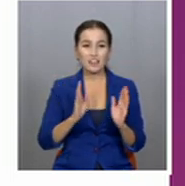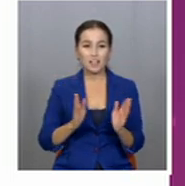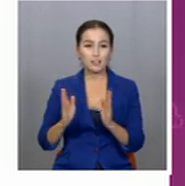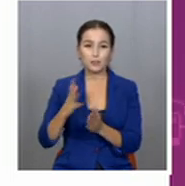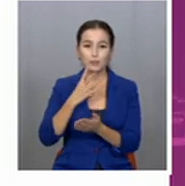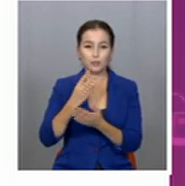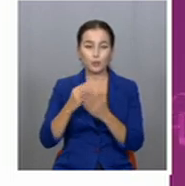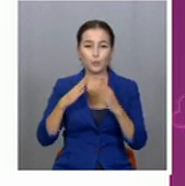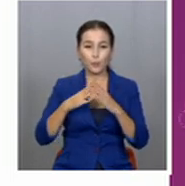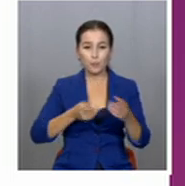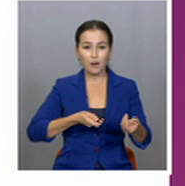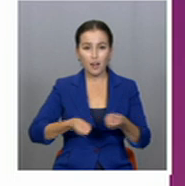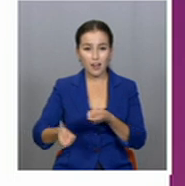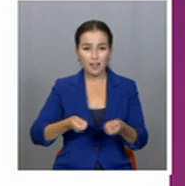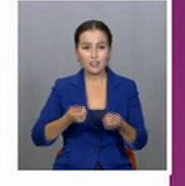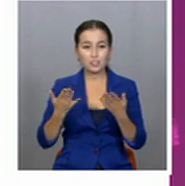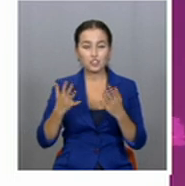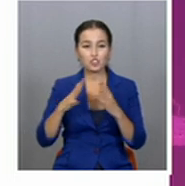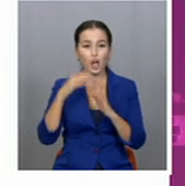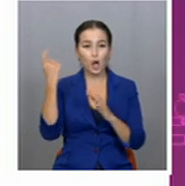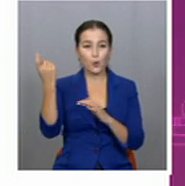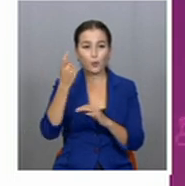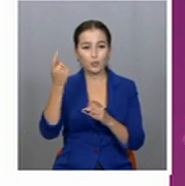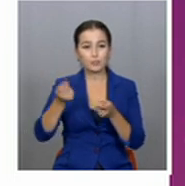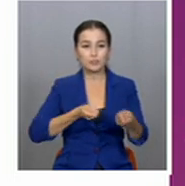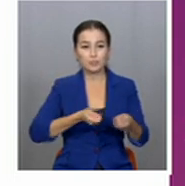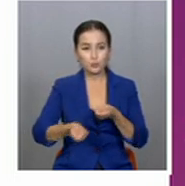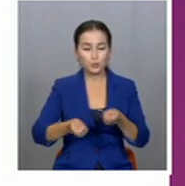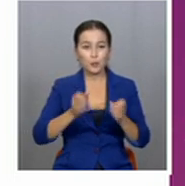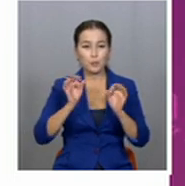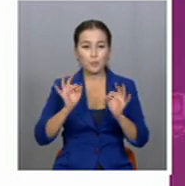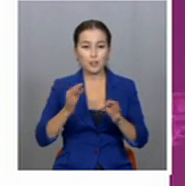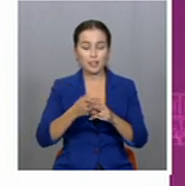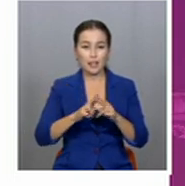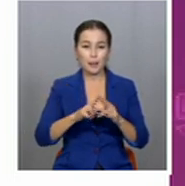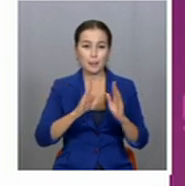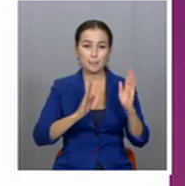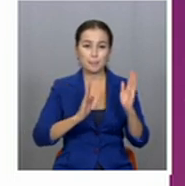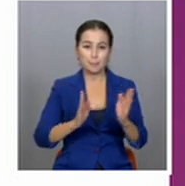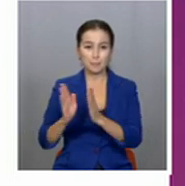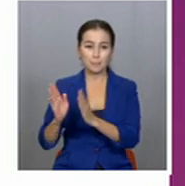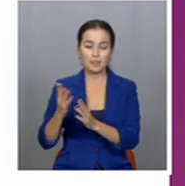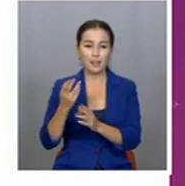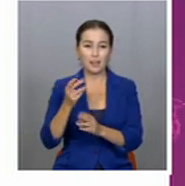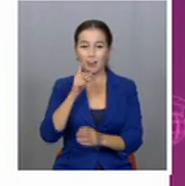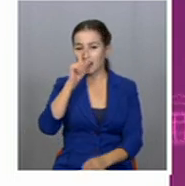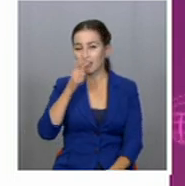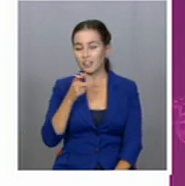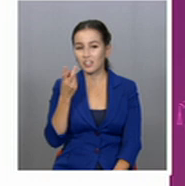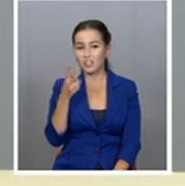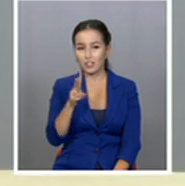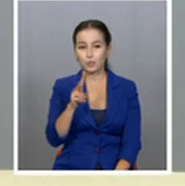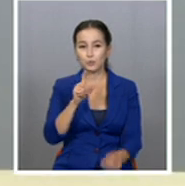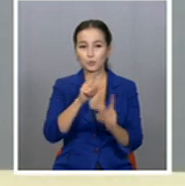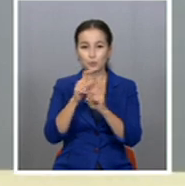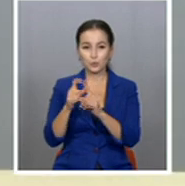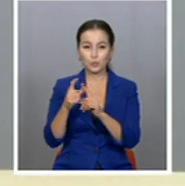жүргізу немесе шаруашылықты жүргізу тәртібі деген гректің екі сөзінен құралған